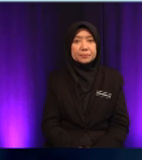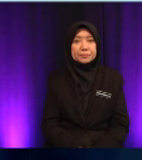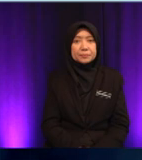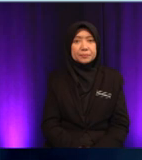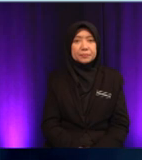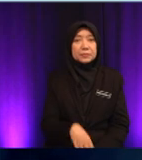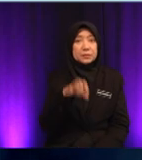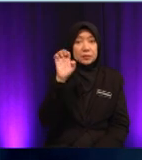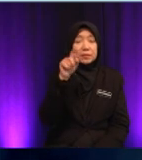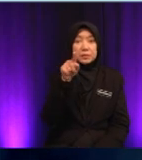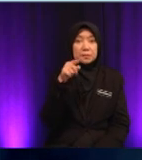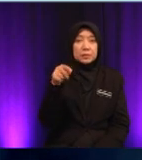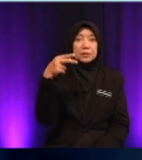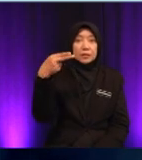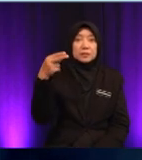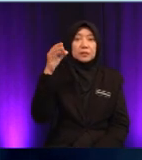bersamaan